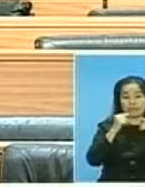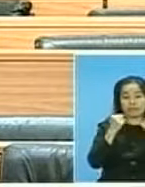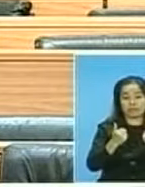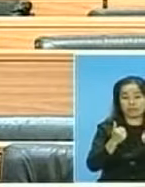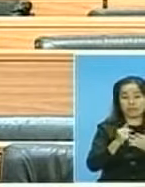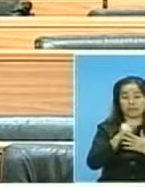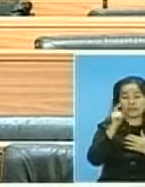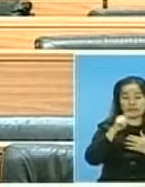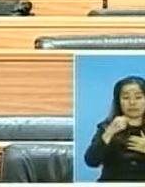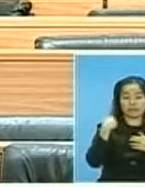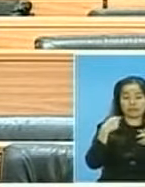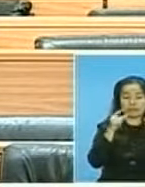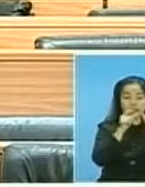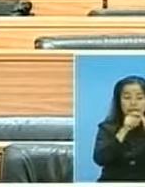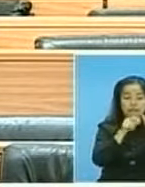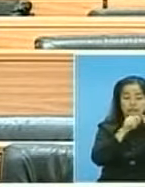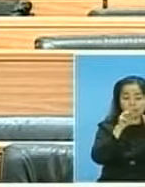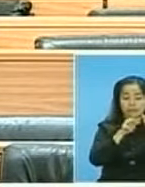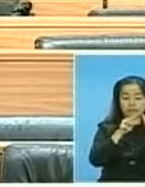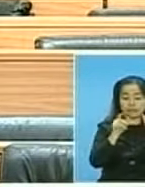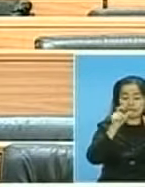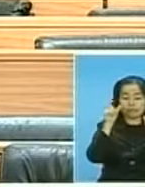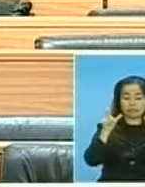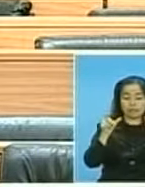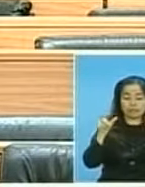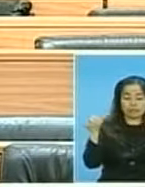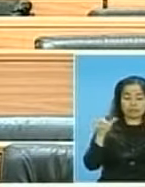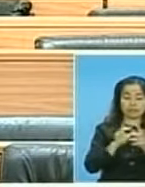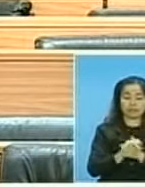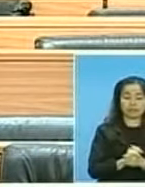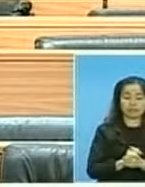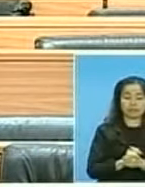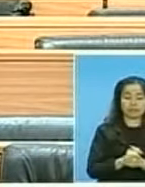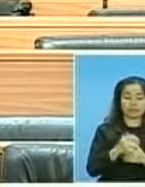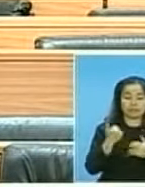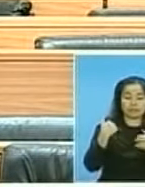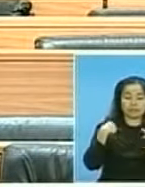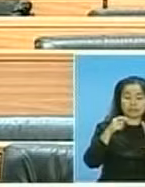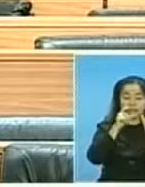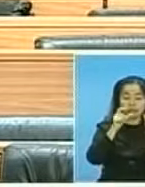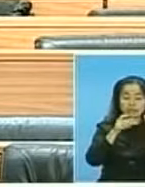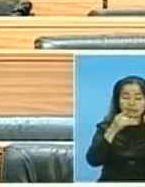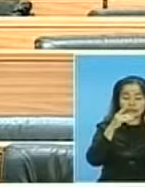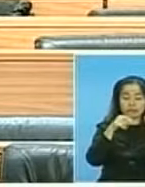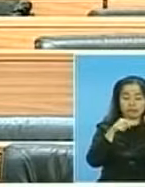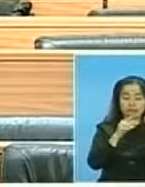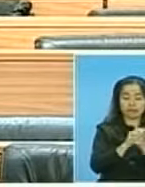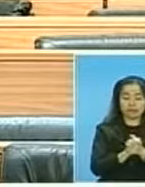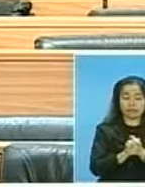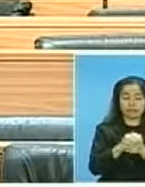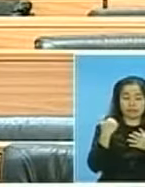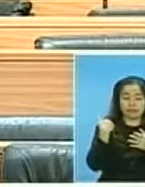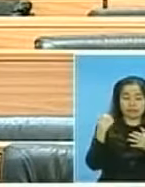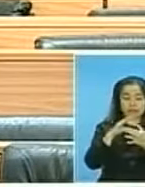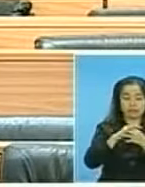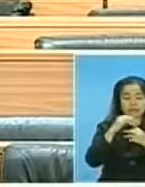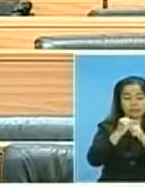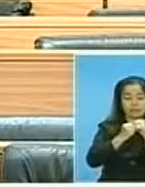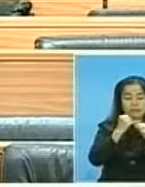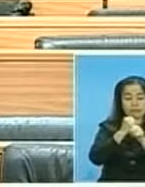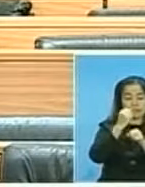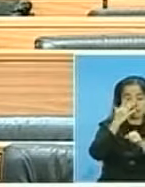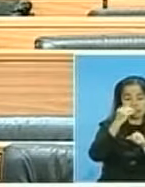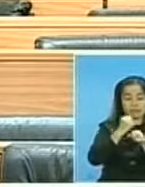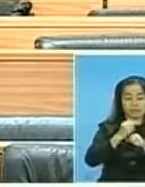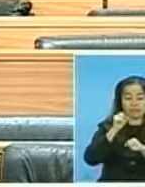จะต้องมีการเว้นวรรคระยะเวลาของให้ของการพ้นจากตำแหน่งมาระยะเวลาหนึ่งก็คือ5ปีถึงจะมาเป็นส